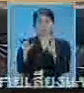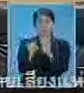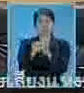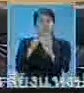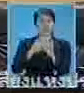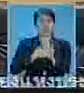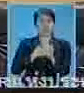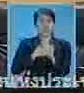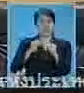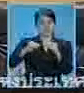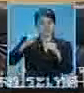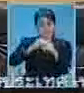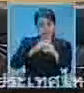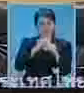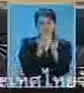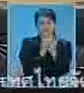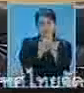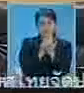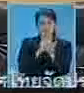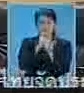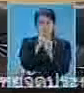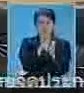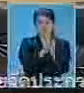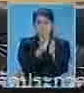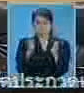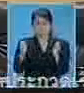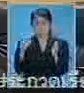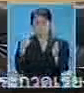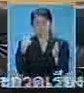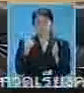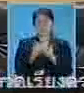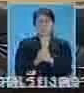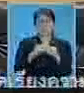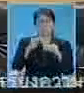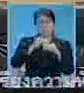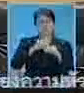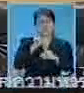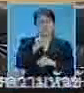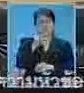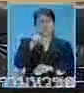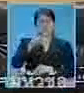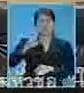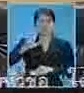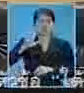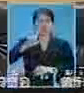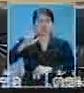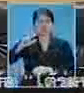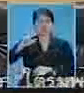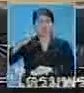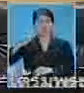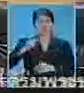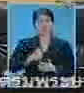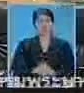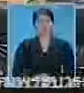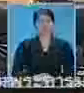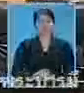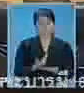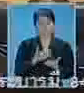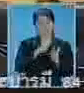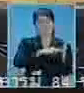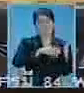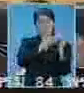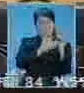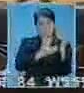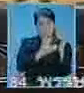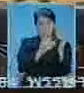งินสินเชื่อของสถาบันของรัฐในปีวิกฤตได้สูงถึง 1.3 ล้านล้านบาทนี่คือนโยบายทาง